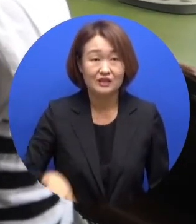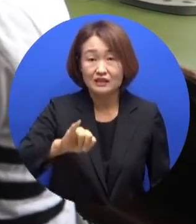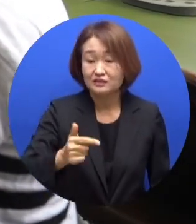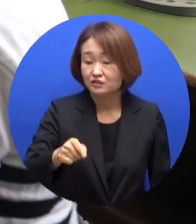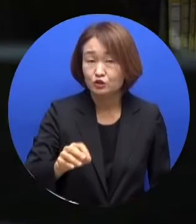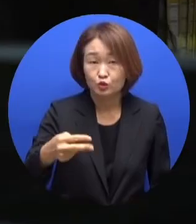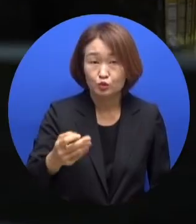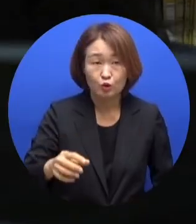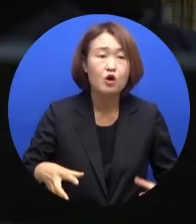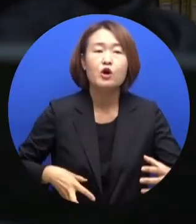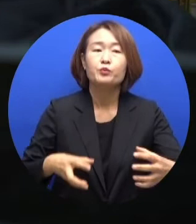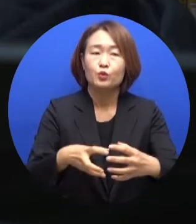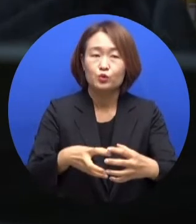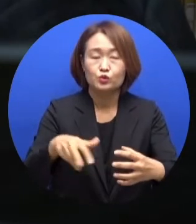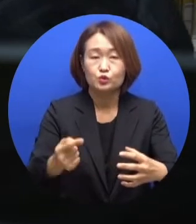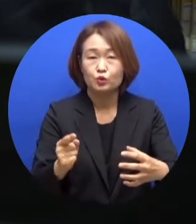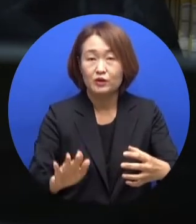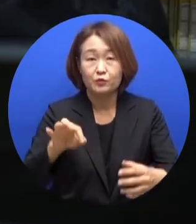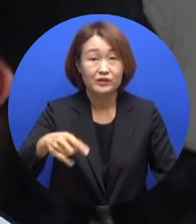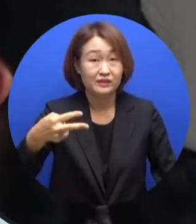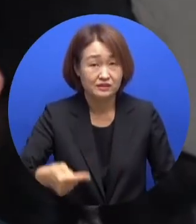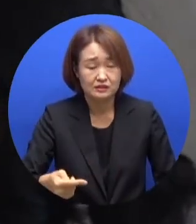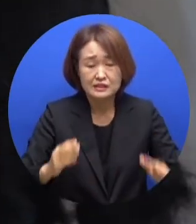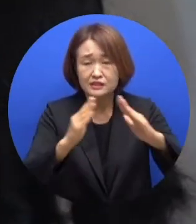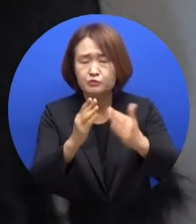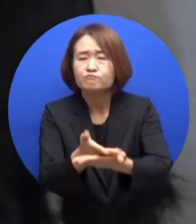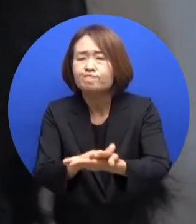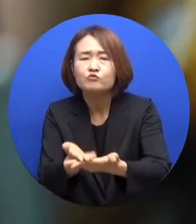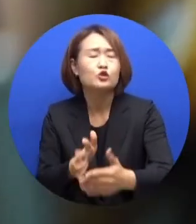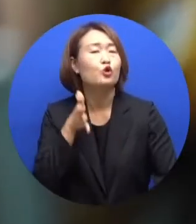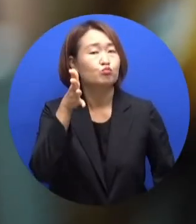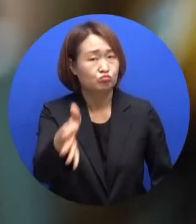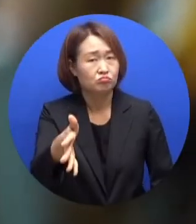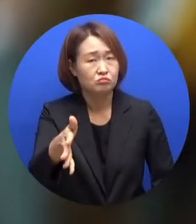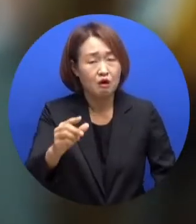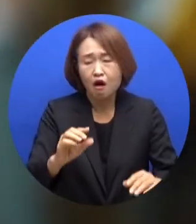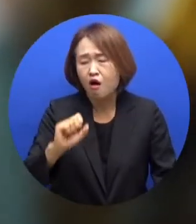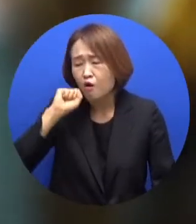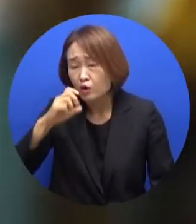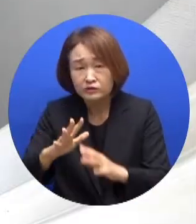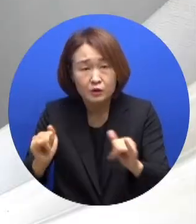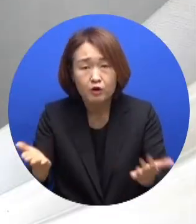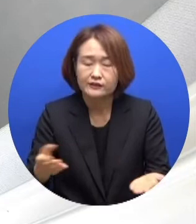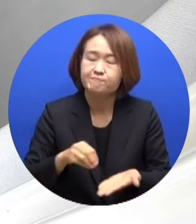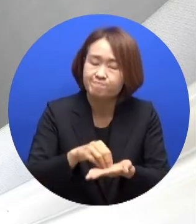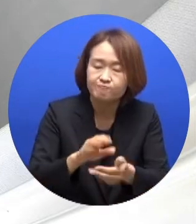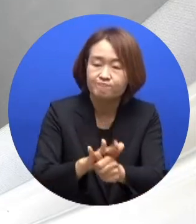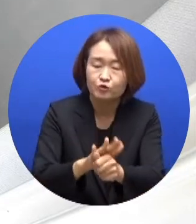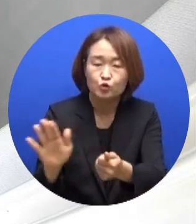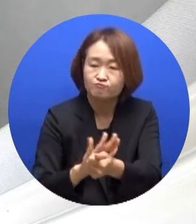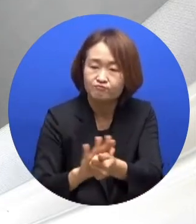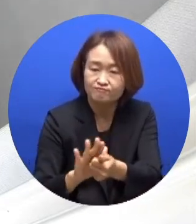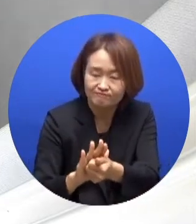신천동에 있는 협동조합 위드, 취약계층 집수리를 전문으로 하는데요. 취약계층에게 일자리와 서비스를